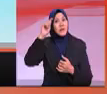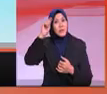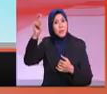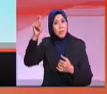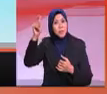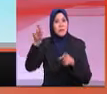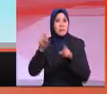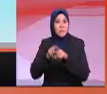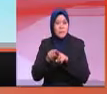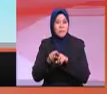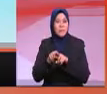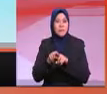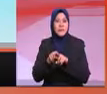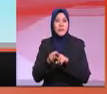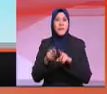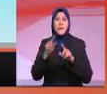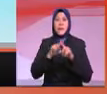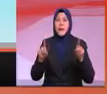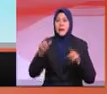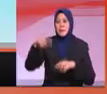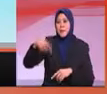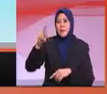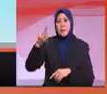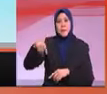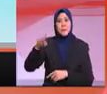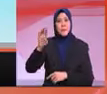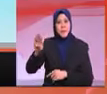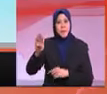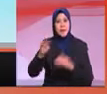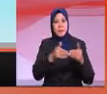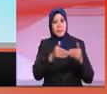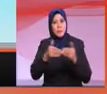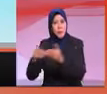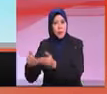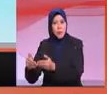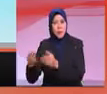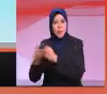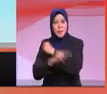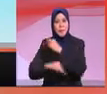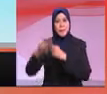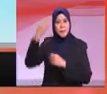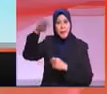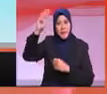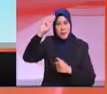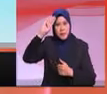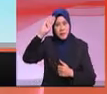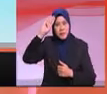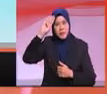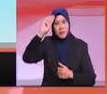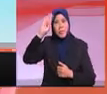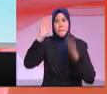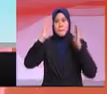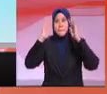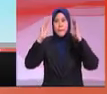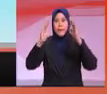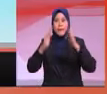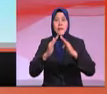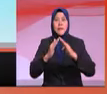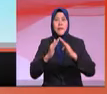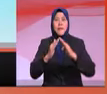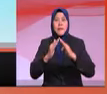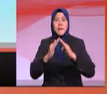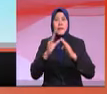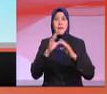contohnya. Tapi PKPB telah disambung untuk negeri Perlis, negeri Pahang dan